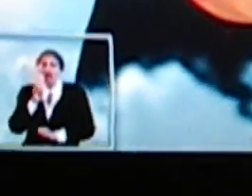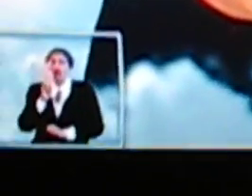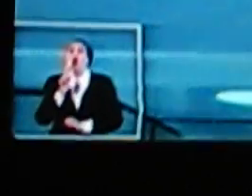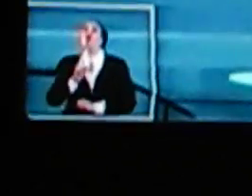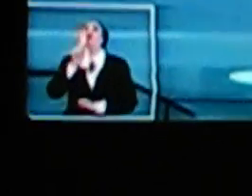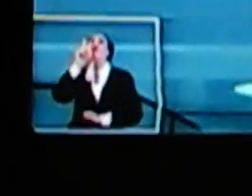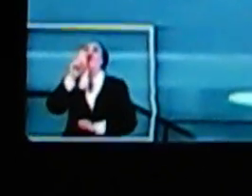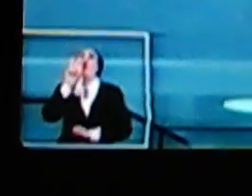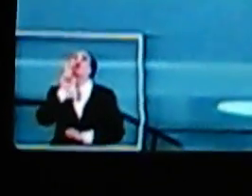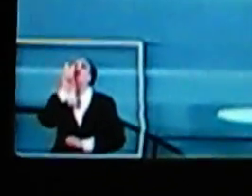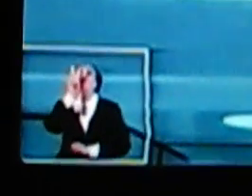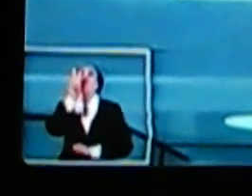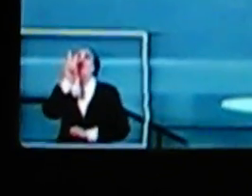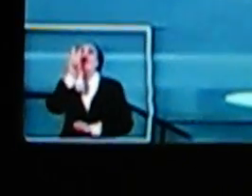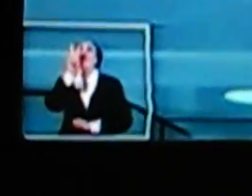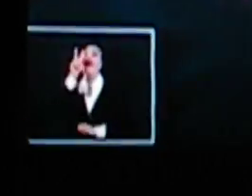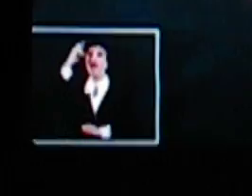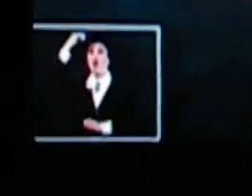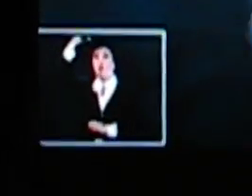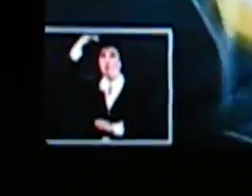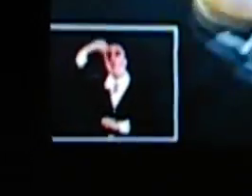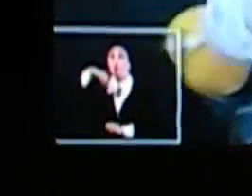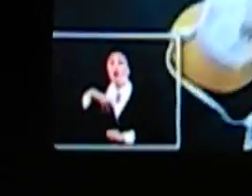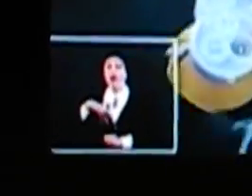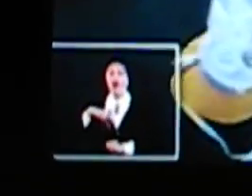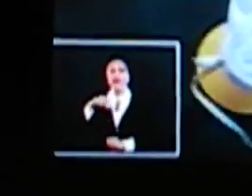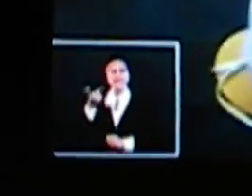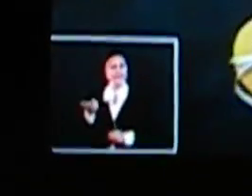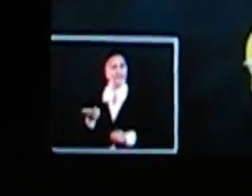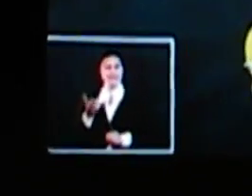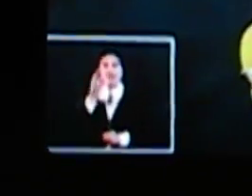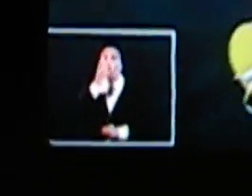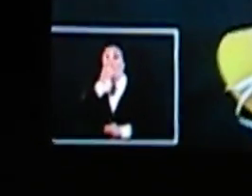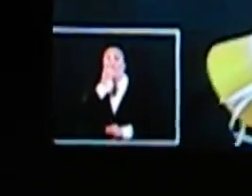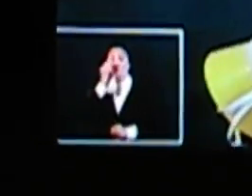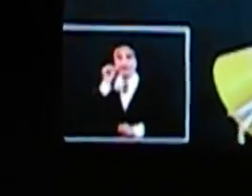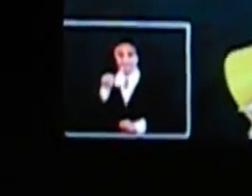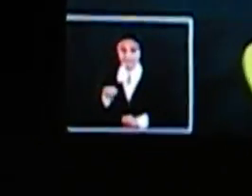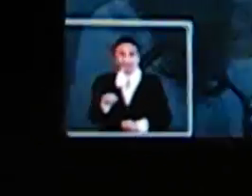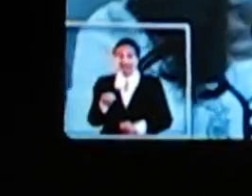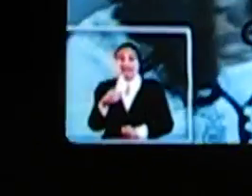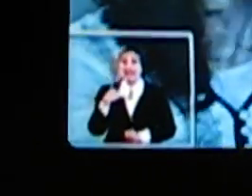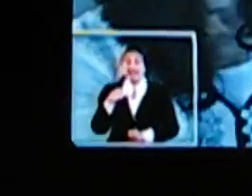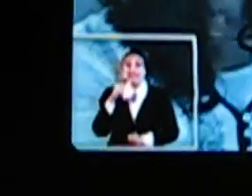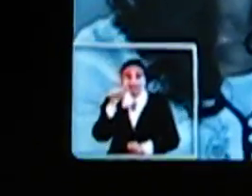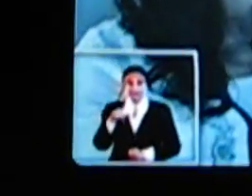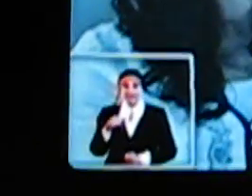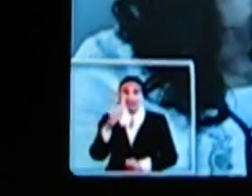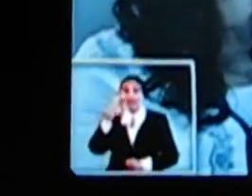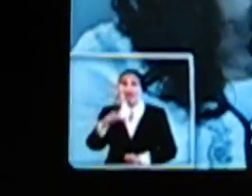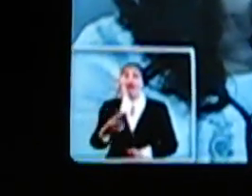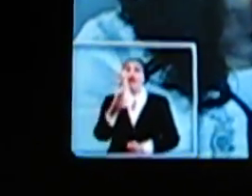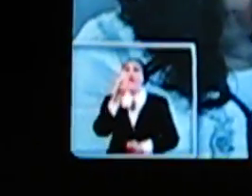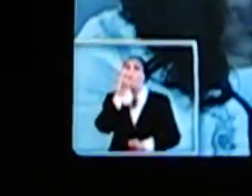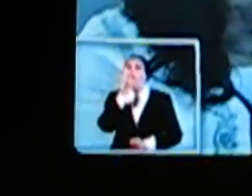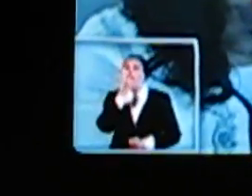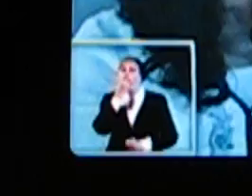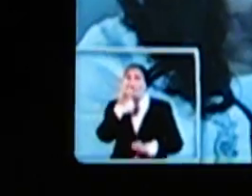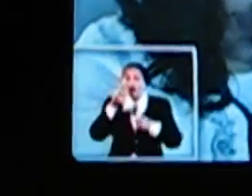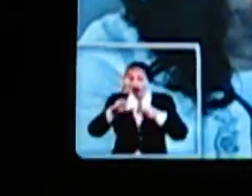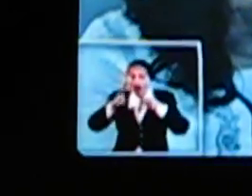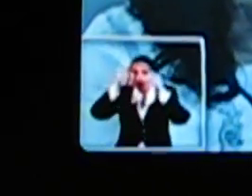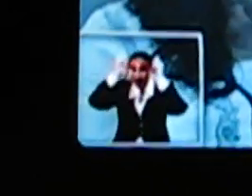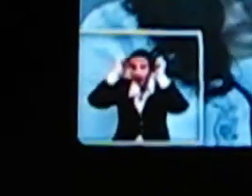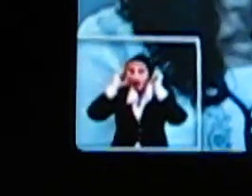فسوف تفتح من أعلى طاقة صغيرة يتدلى منها قناع الأكسجين. إذا حدث ذلك، اجذب أقرب